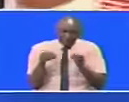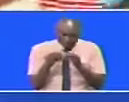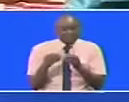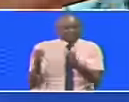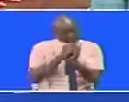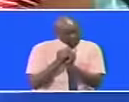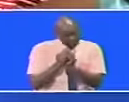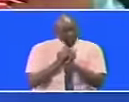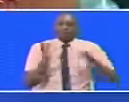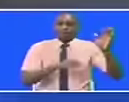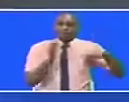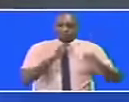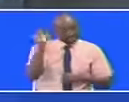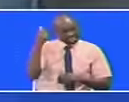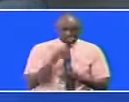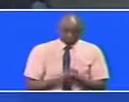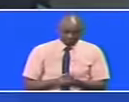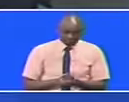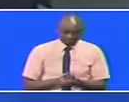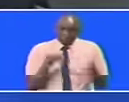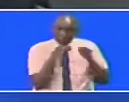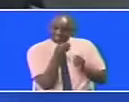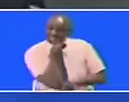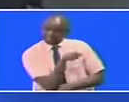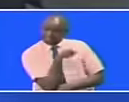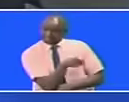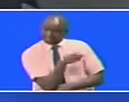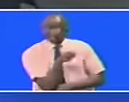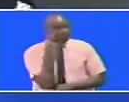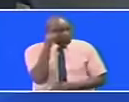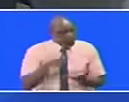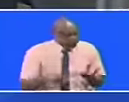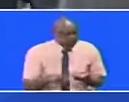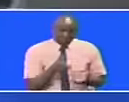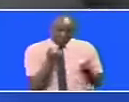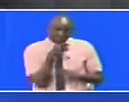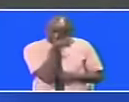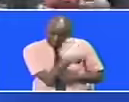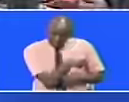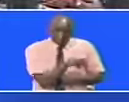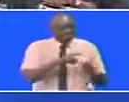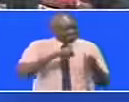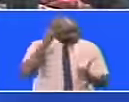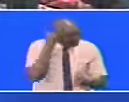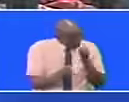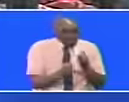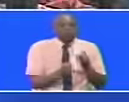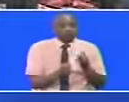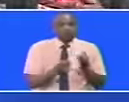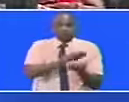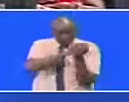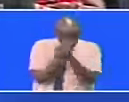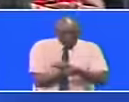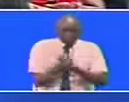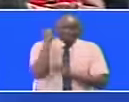pamoja katika ukumbi wa Bomas of Kenya, kongamano ambalo huenda ndo likawa kadi tamati itakayogeuza